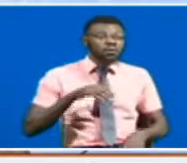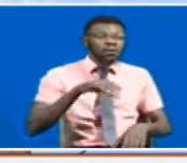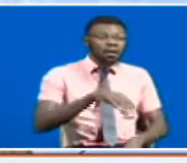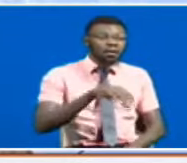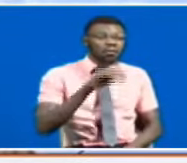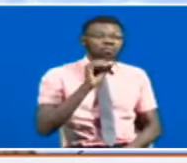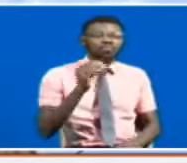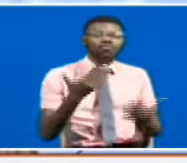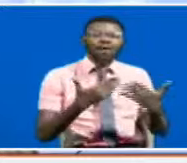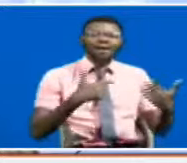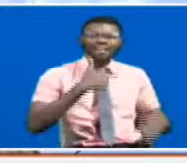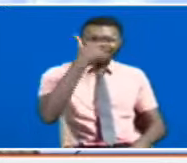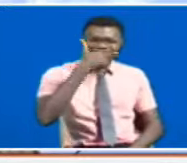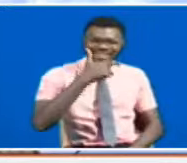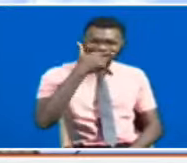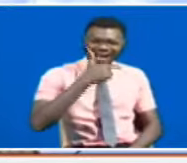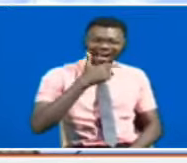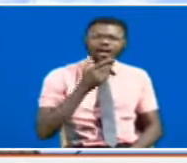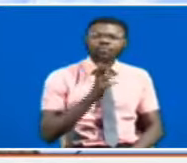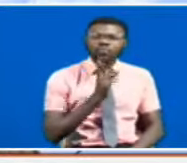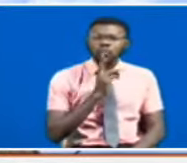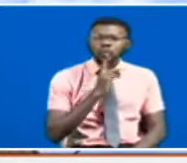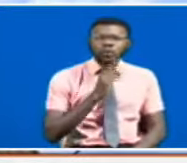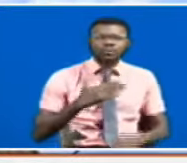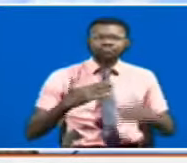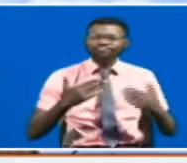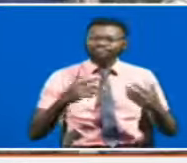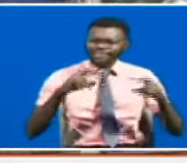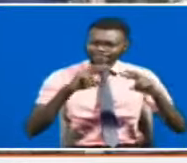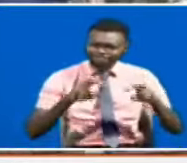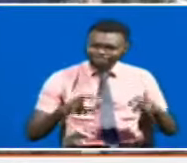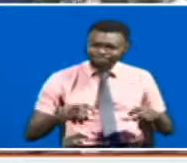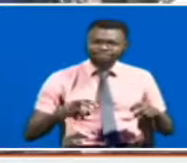umepatikana eneo la Thika Ruiru na uchunguzi umeanzishwa.